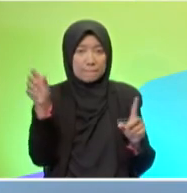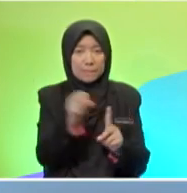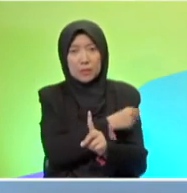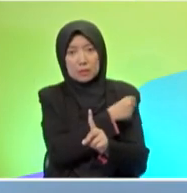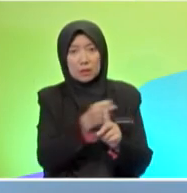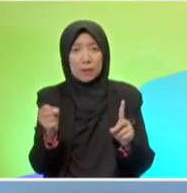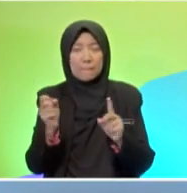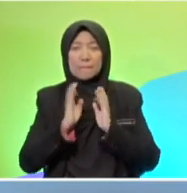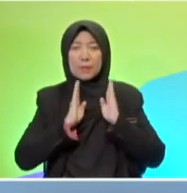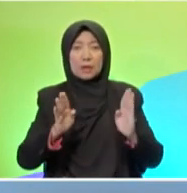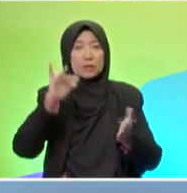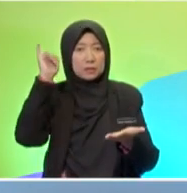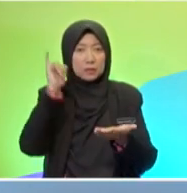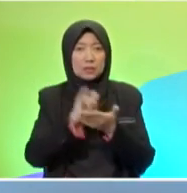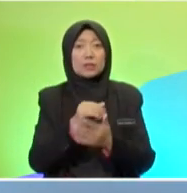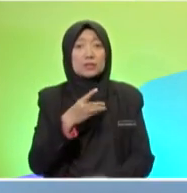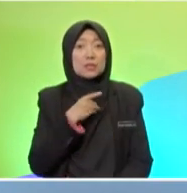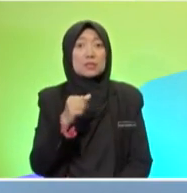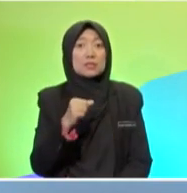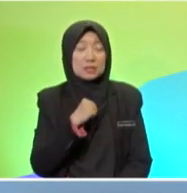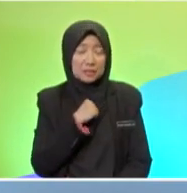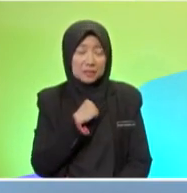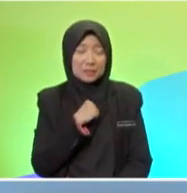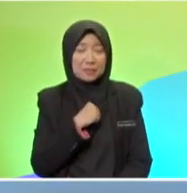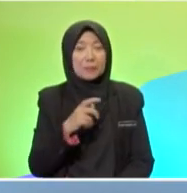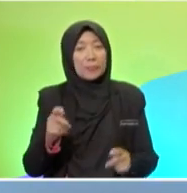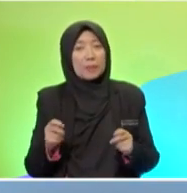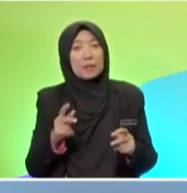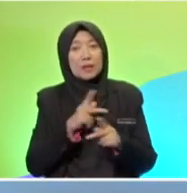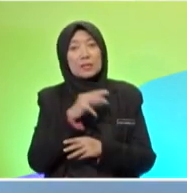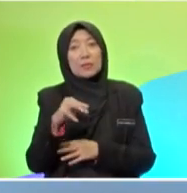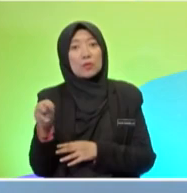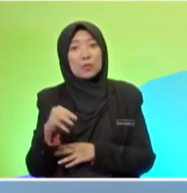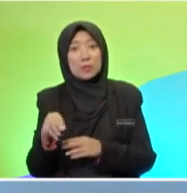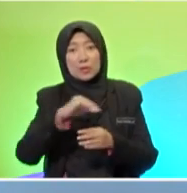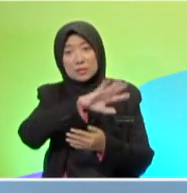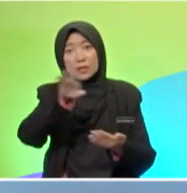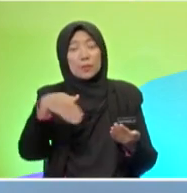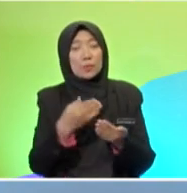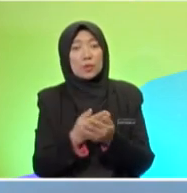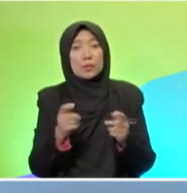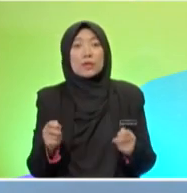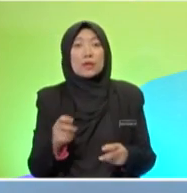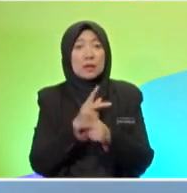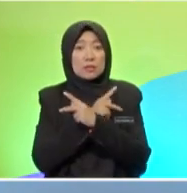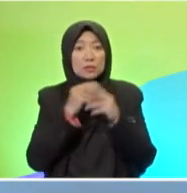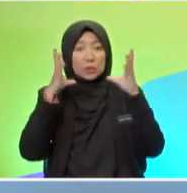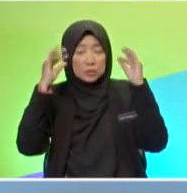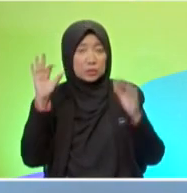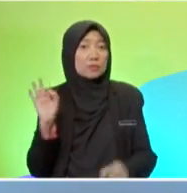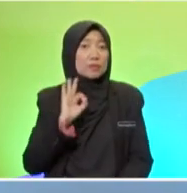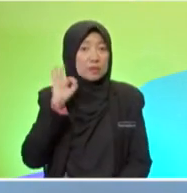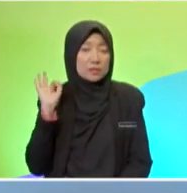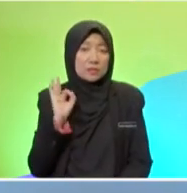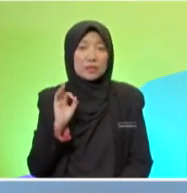jadi berani jadi yakin dengan diri anda sendiri Terima kasih murid-murid semua Terima kasih juga kepada cikgujurma ada